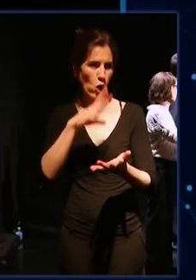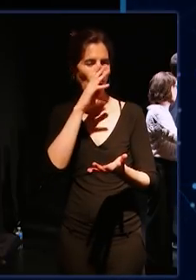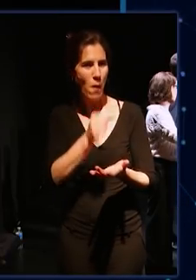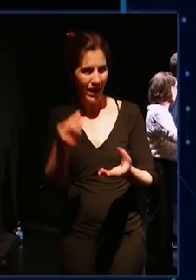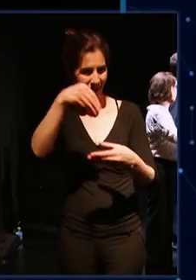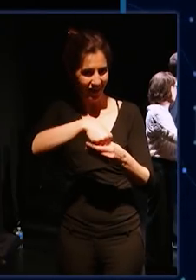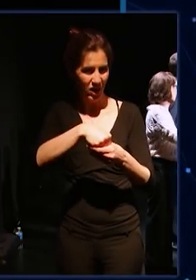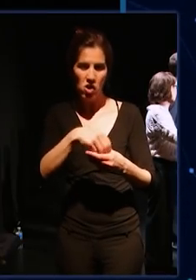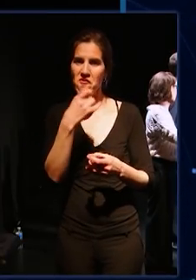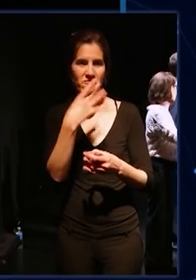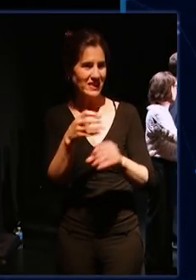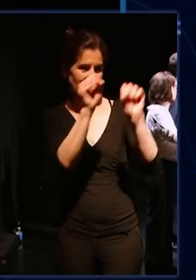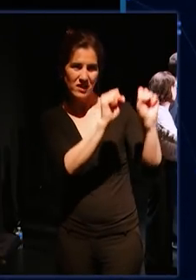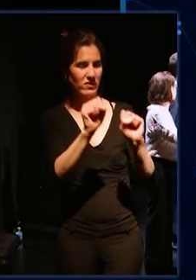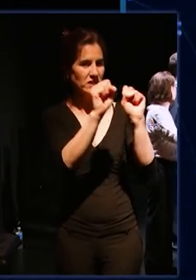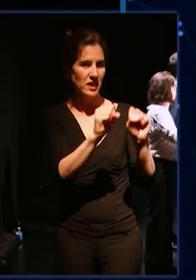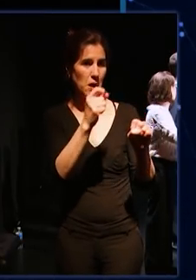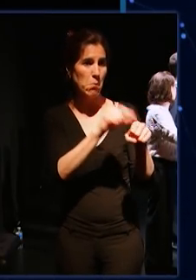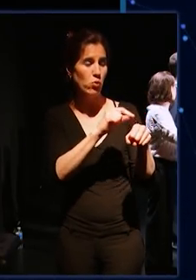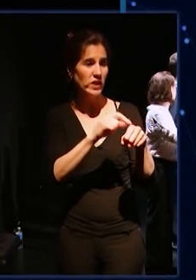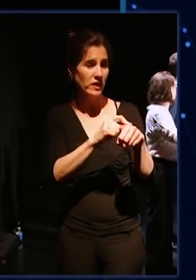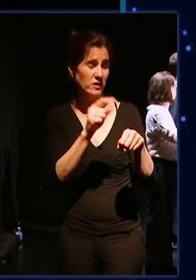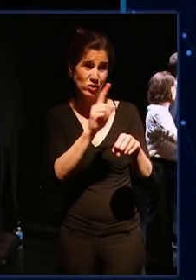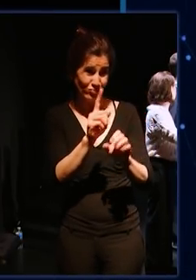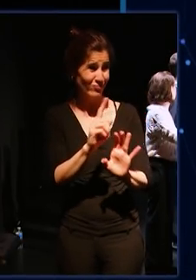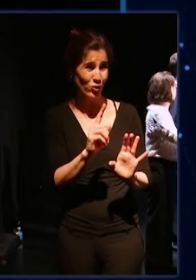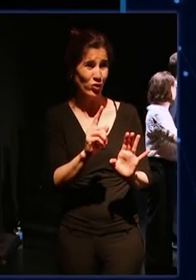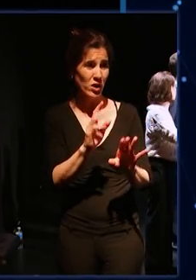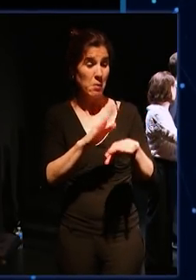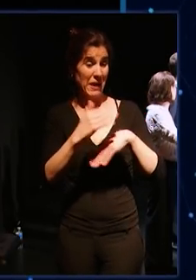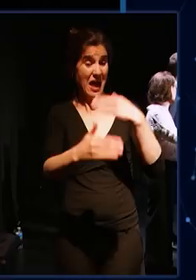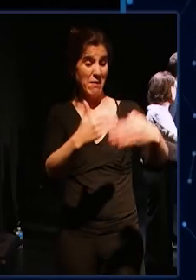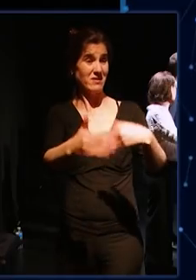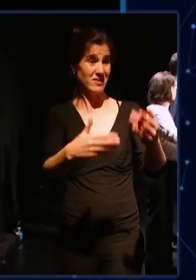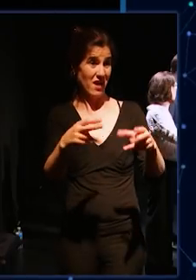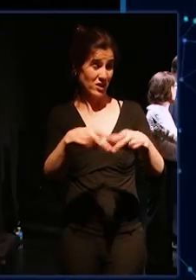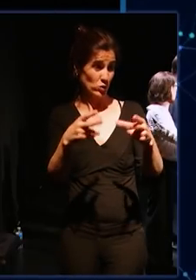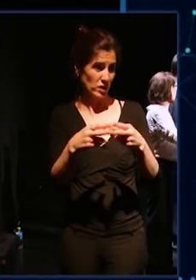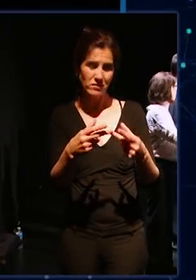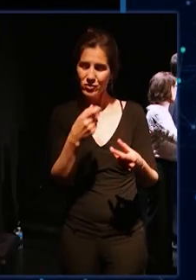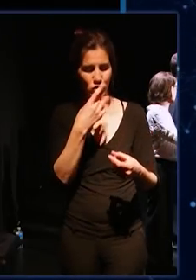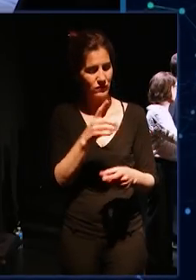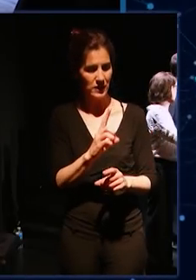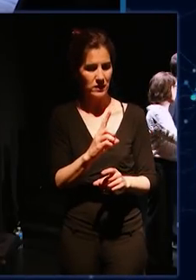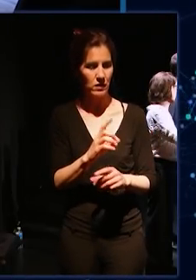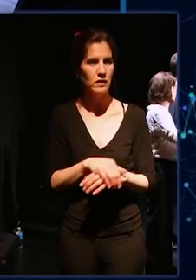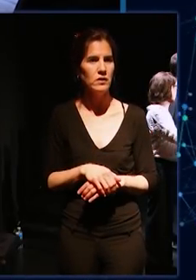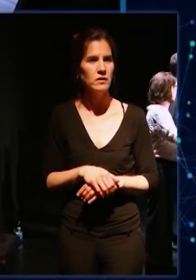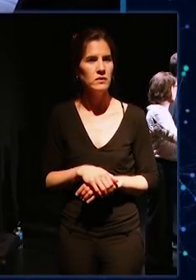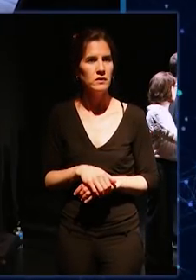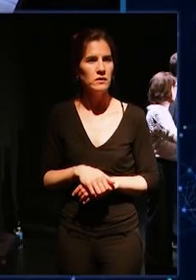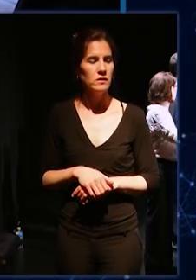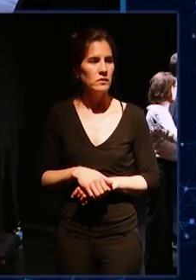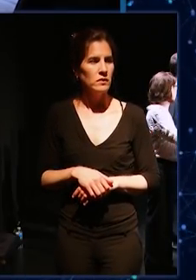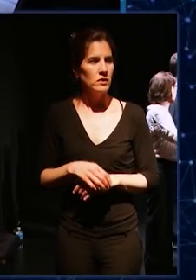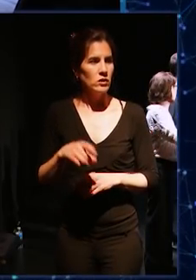defensar polítiques que tracten d'avançar a la societat. Us convido a ser-hi, a ser-hi tots.